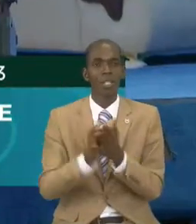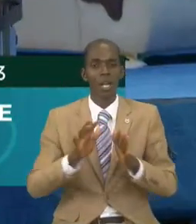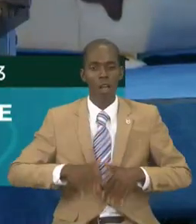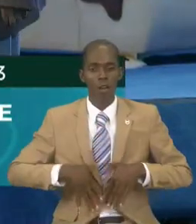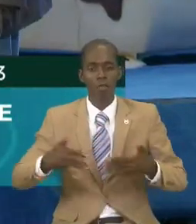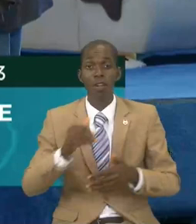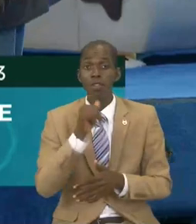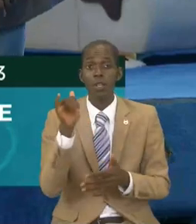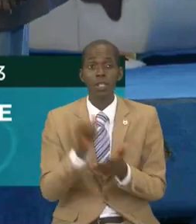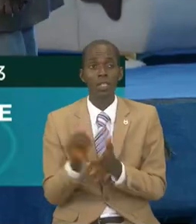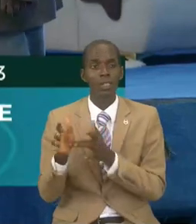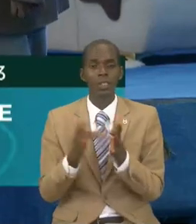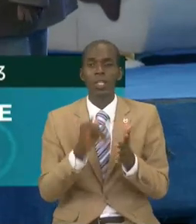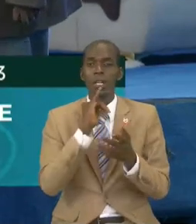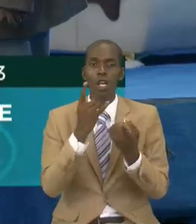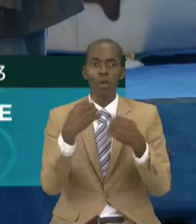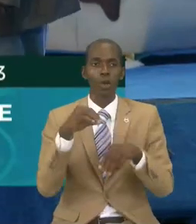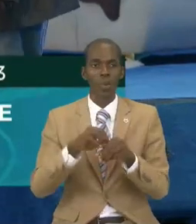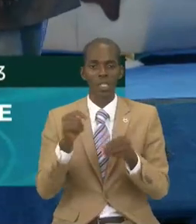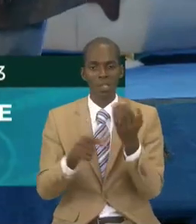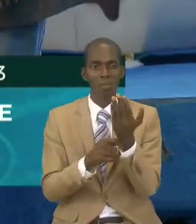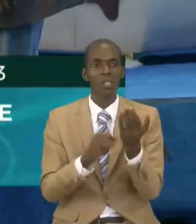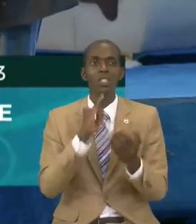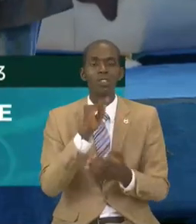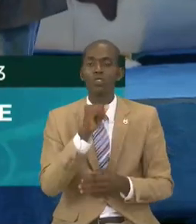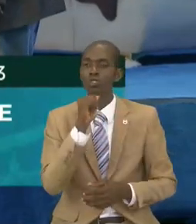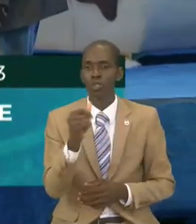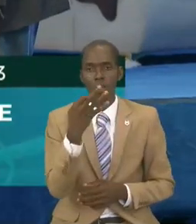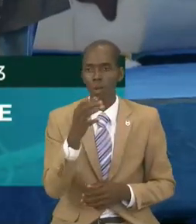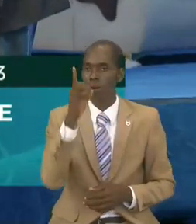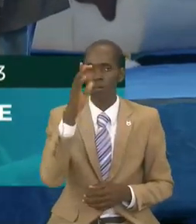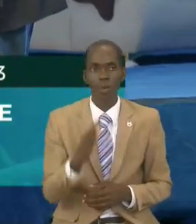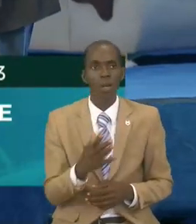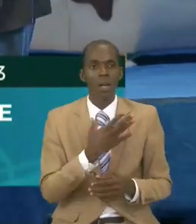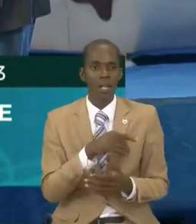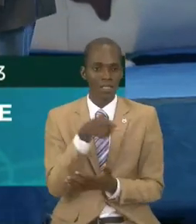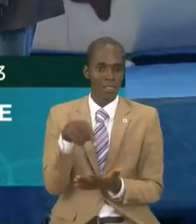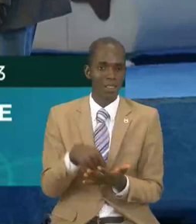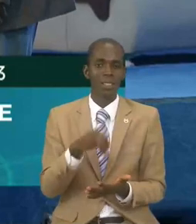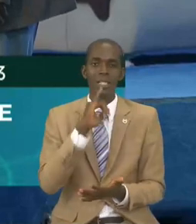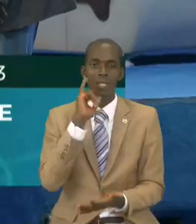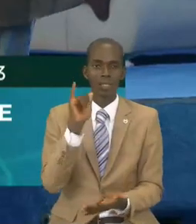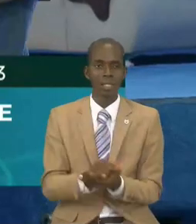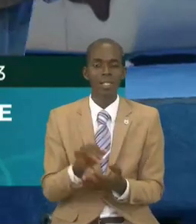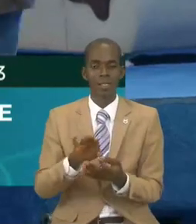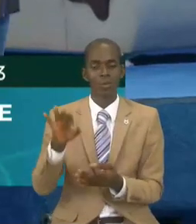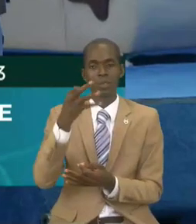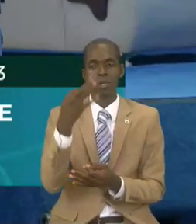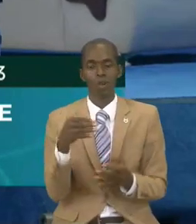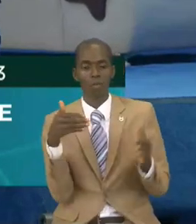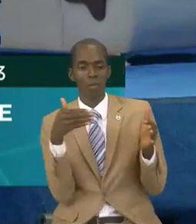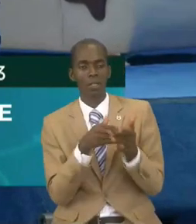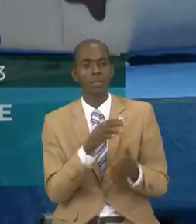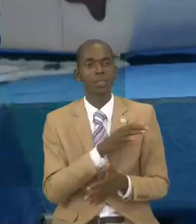tout esprit qui ne confesse pas Jésus, que Jésus n'est pas venu, n'est pas de Dieu, c'est celui de l'Antéchrist,